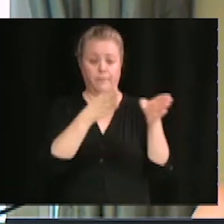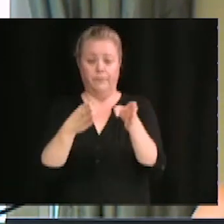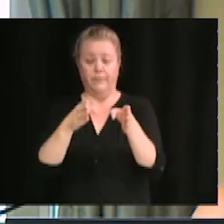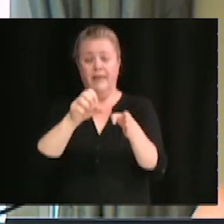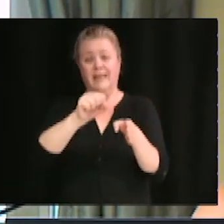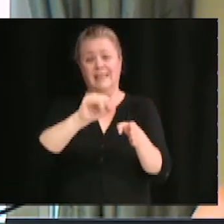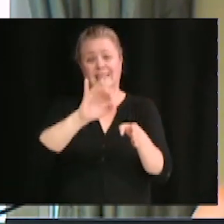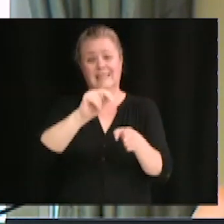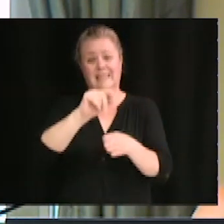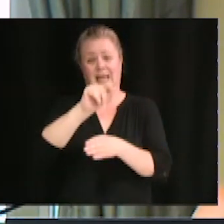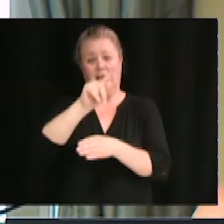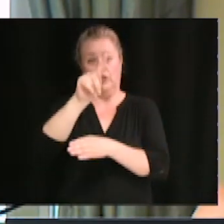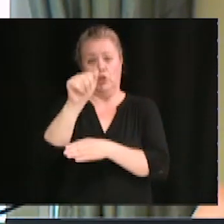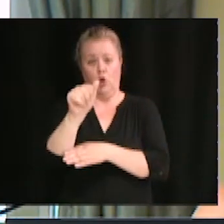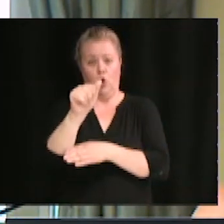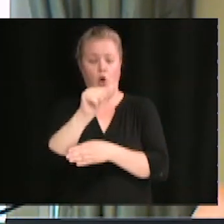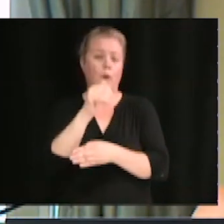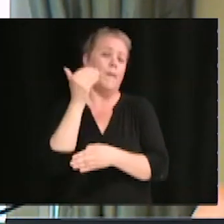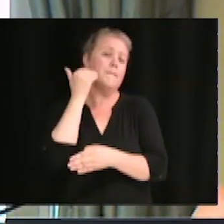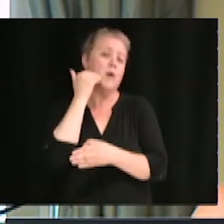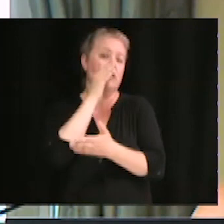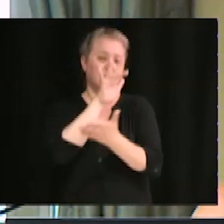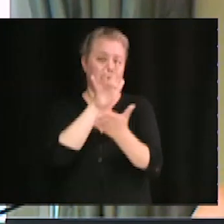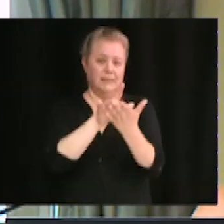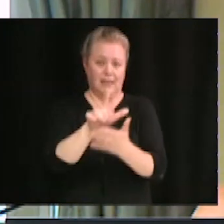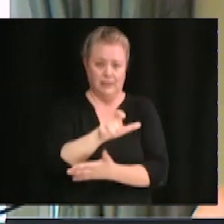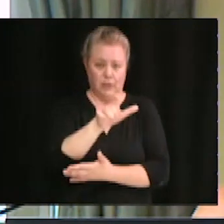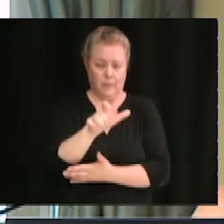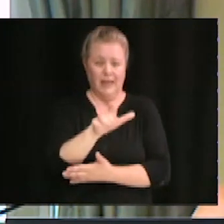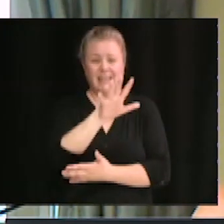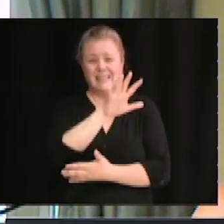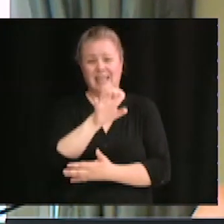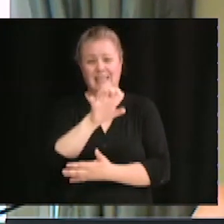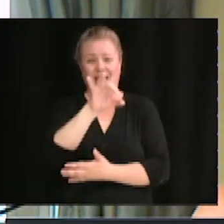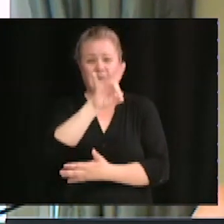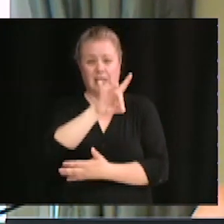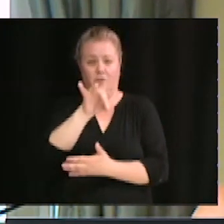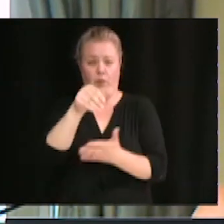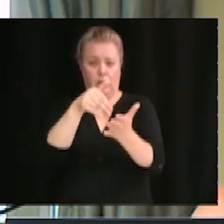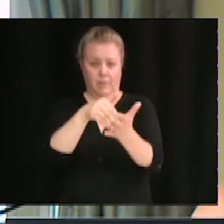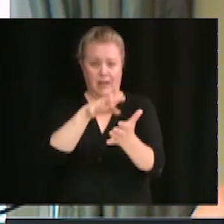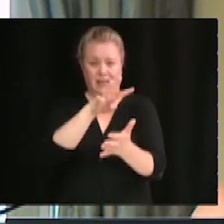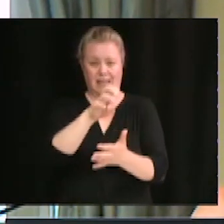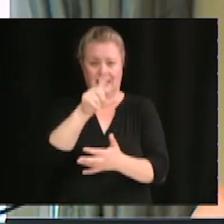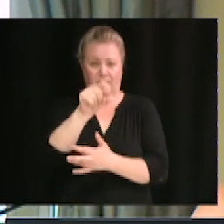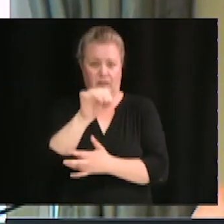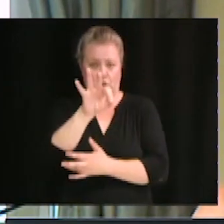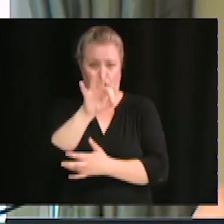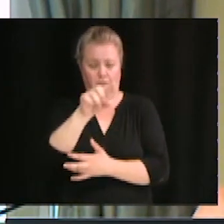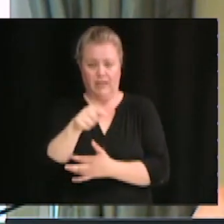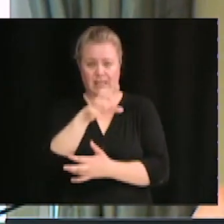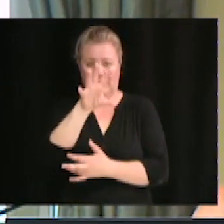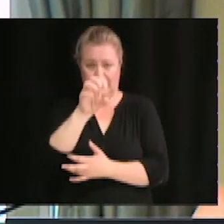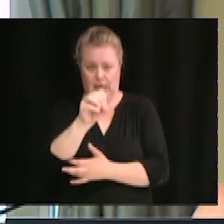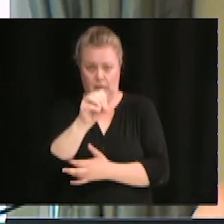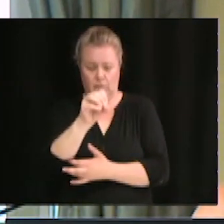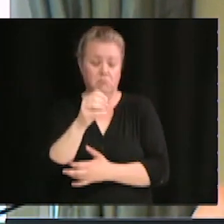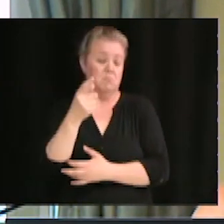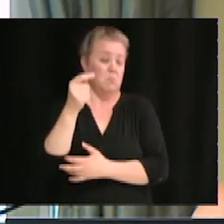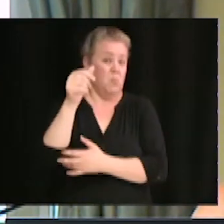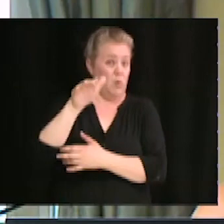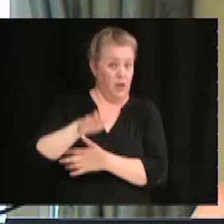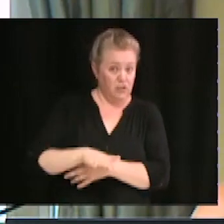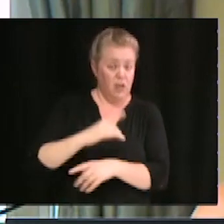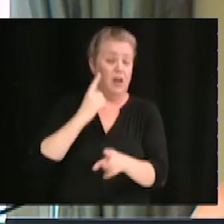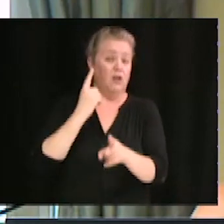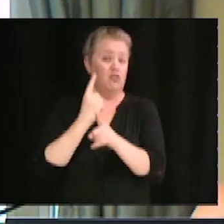-Région-Mauricie-Centre-du-Québec, 788 429,50 $. En la plus basse soumission